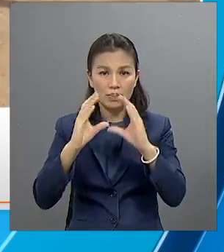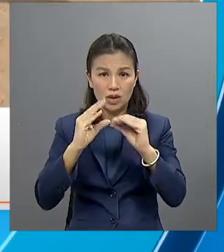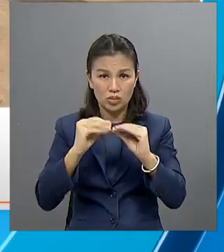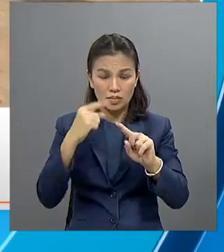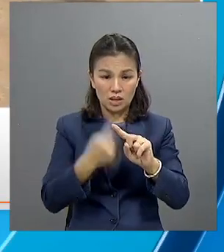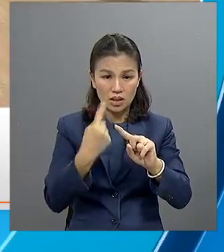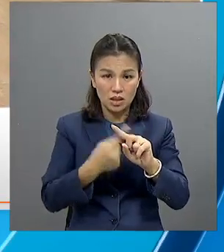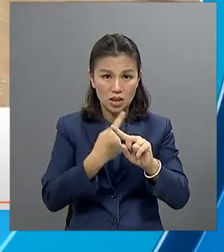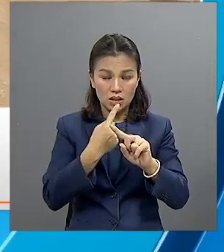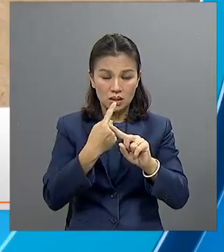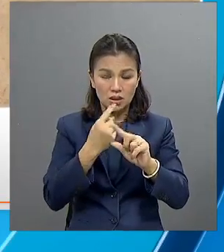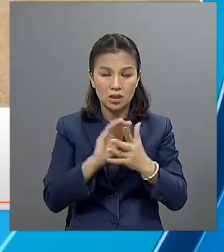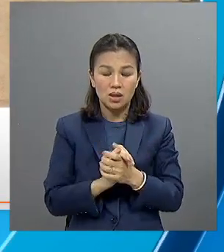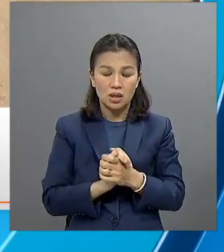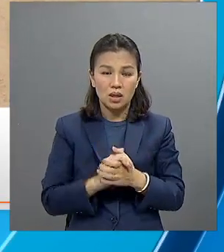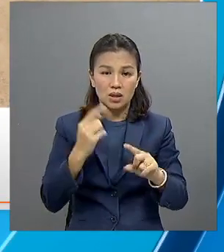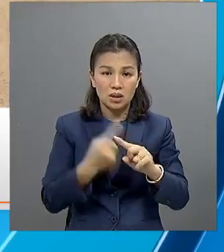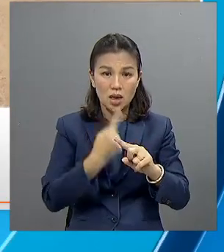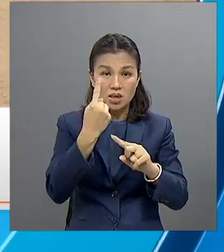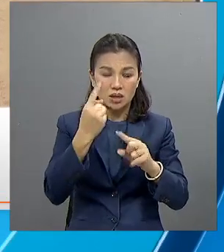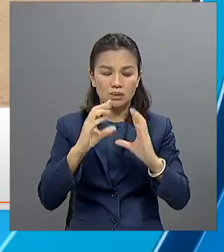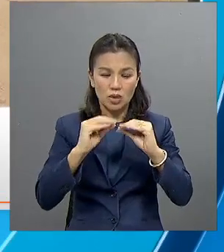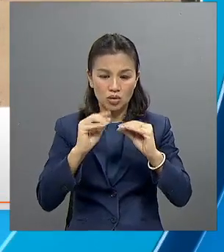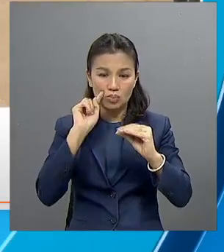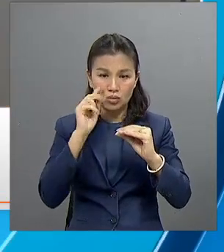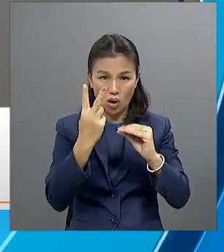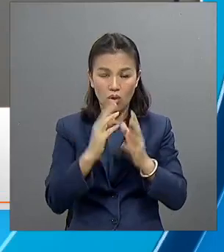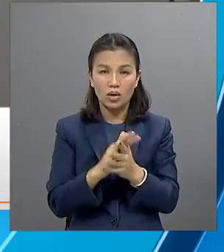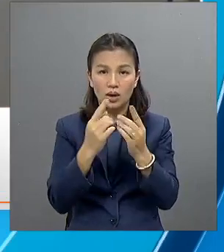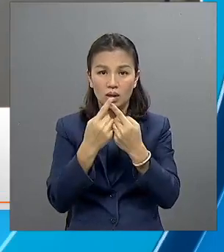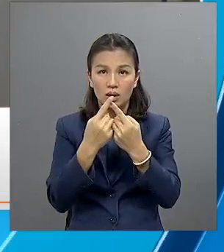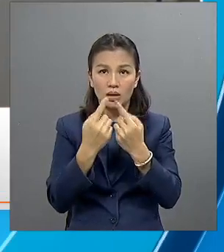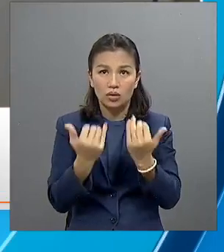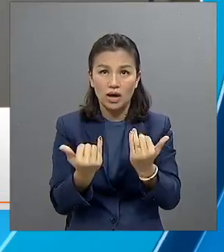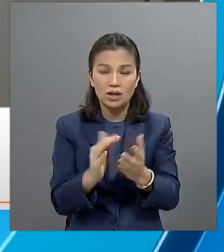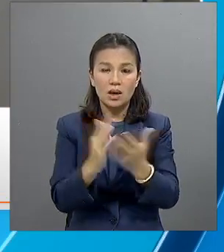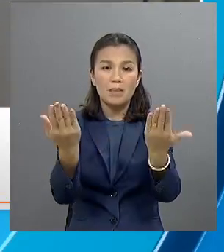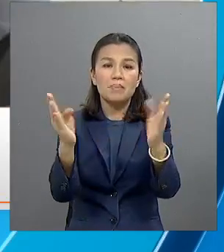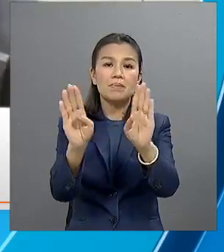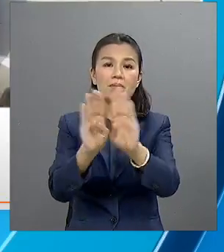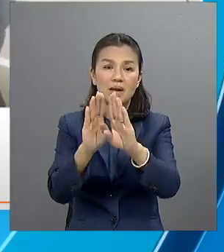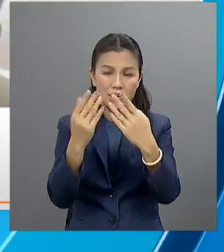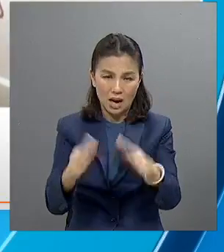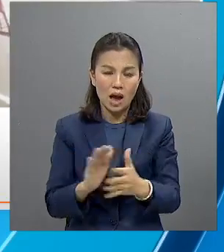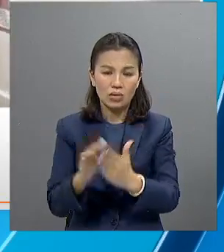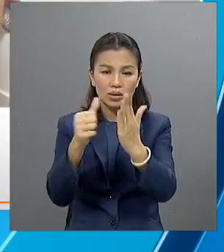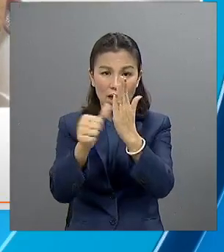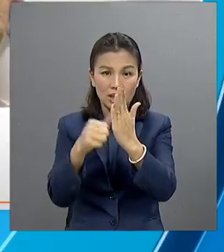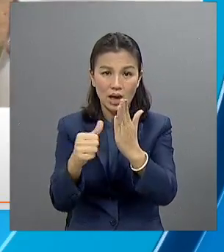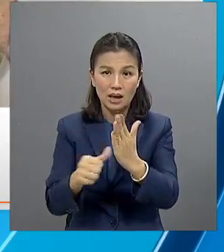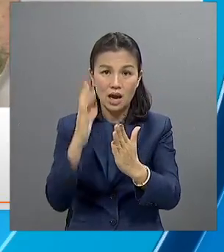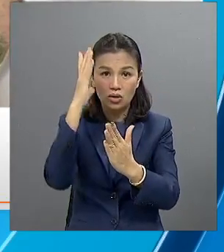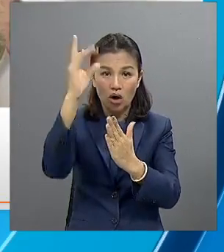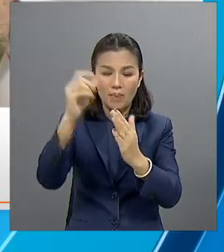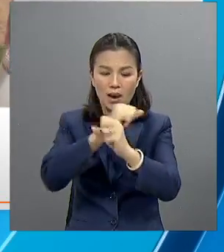ครับแต่ตรงนี้เราก็เลยถือโอกาสว่าเอา ช่วงปิดหีบนี่แหละเป็นช่วงปรับปรุงแก้ไขเปิดหีบครั้งต่อไปจะได้ไม่มีผลกระทบ